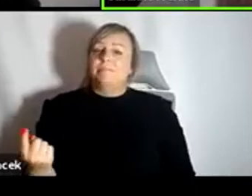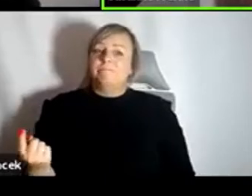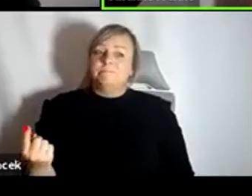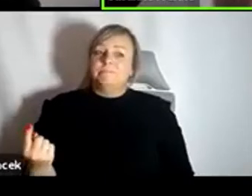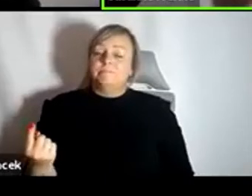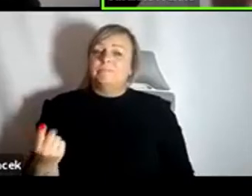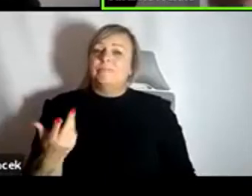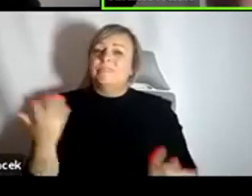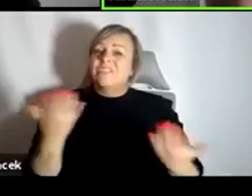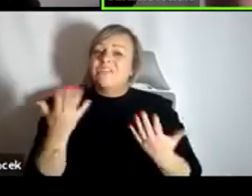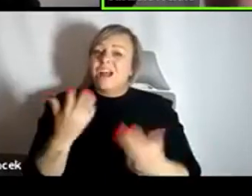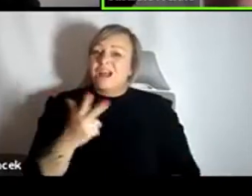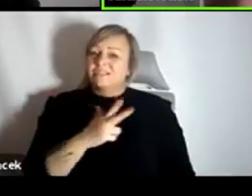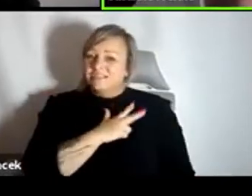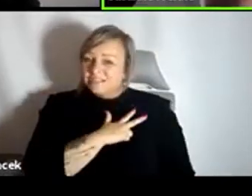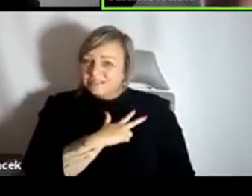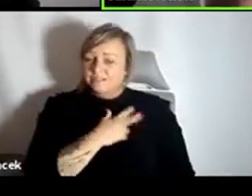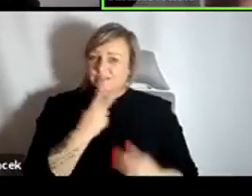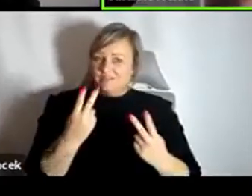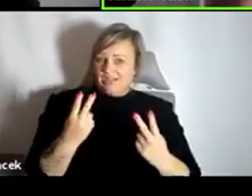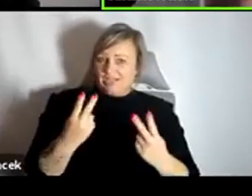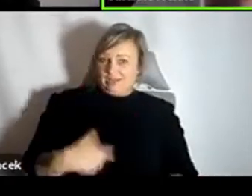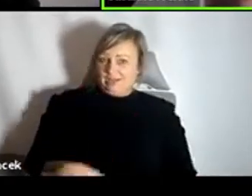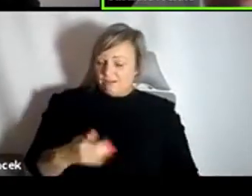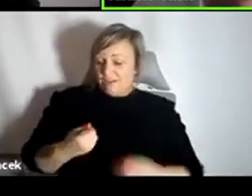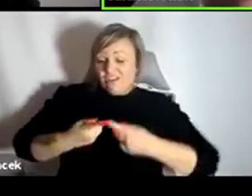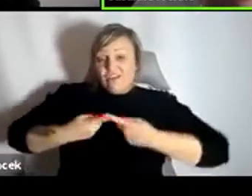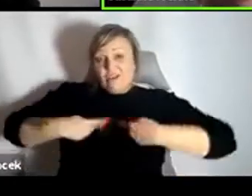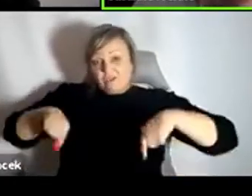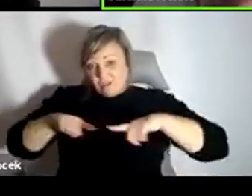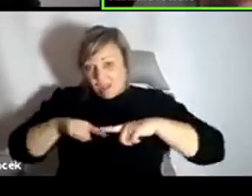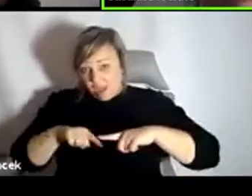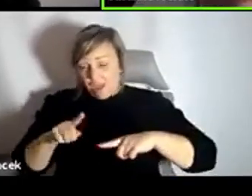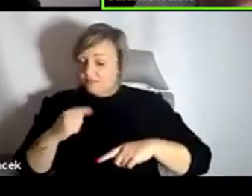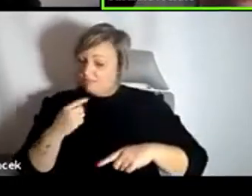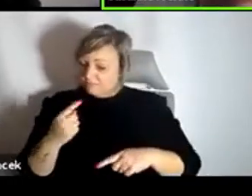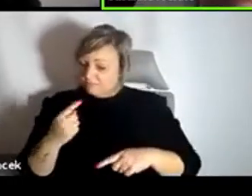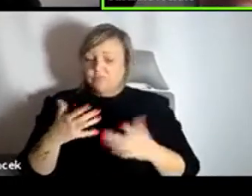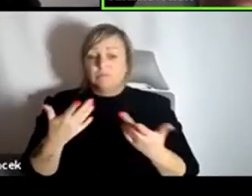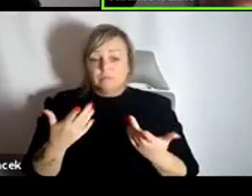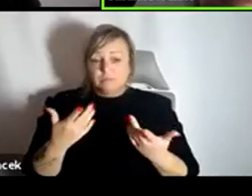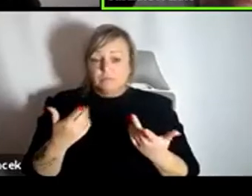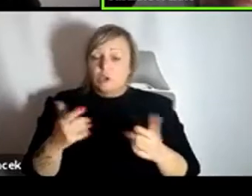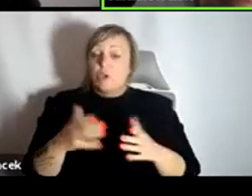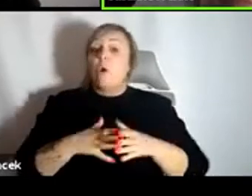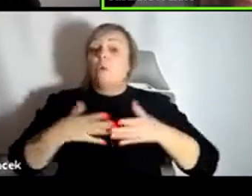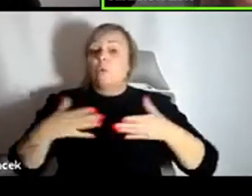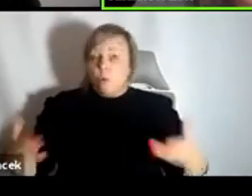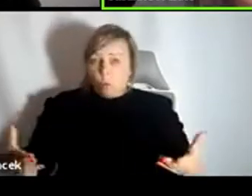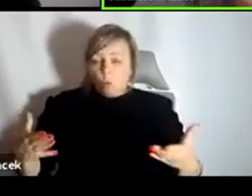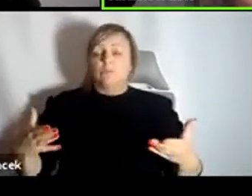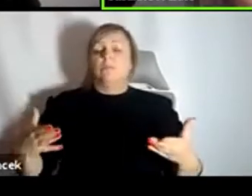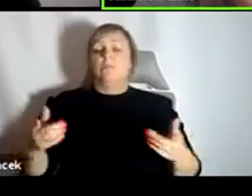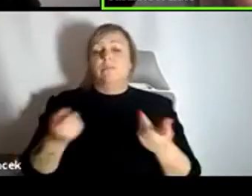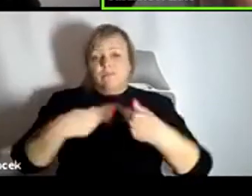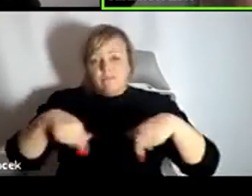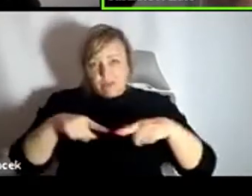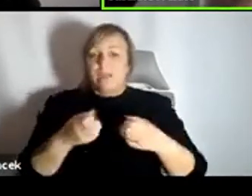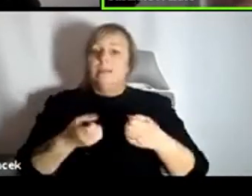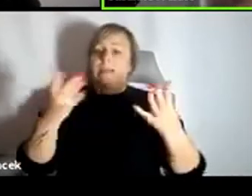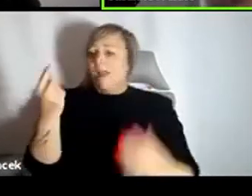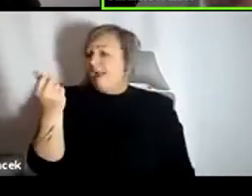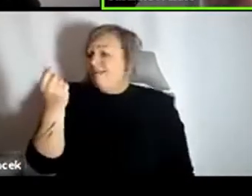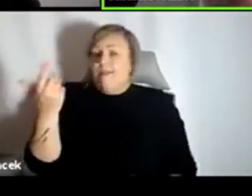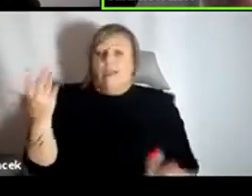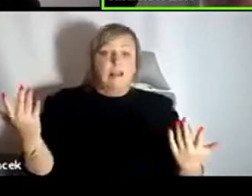worum es wirklich geht, von Vereinsseite. Bei den großen Playern stimme ich dir völlig zu, da willst du die dicke Kohle, da kannst du